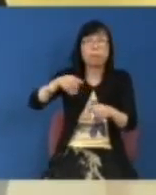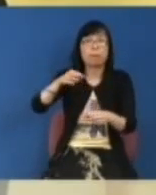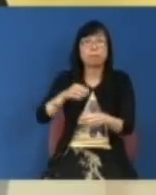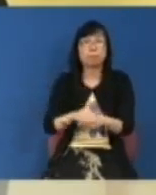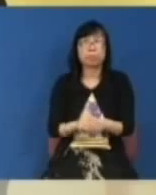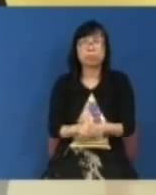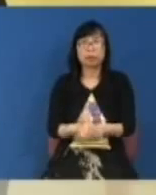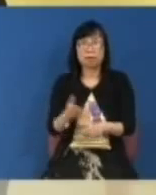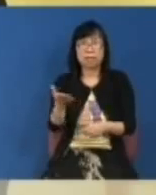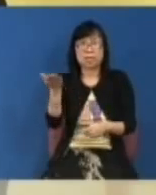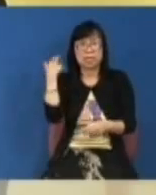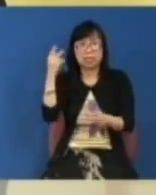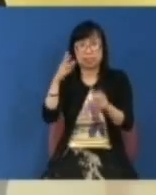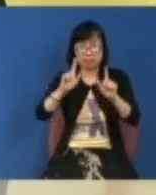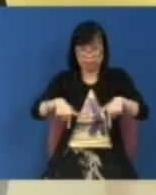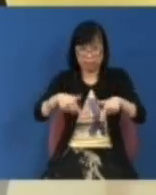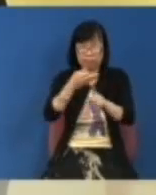有